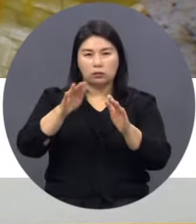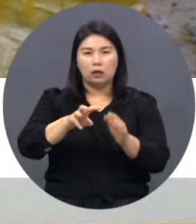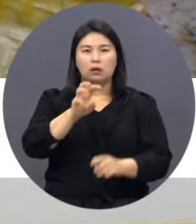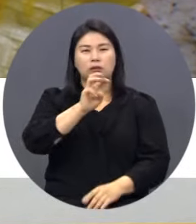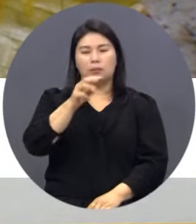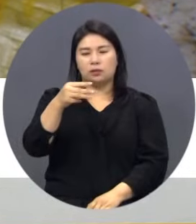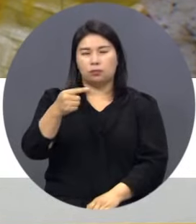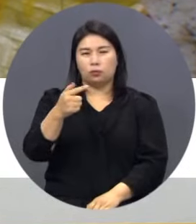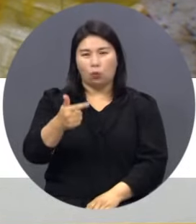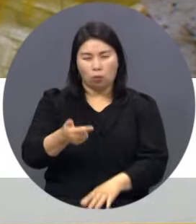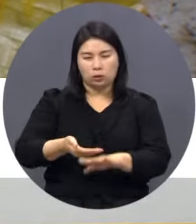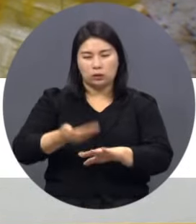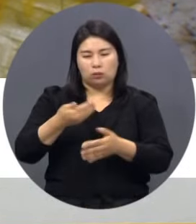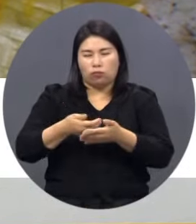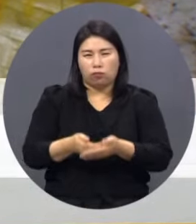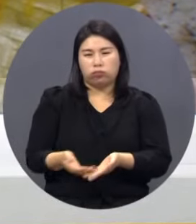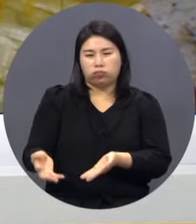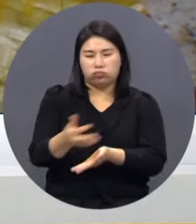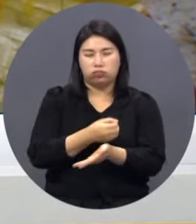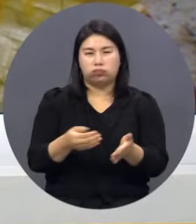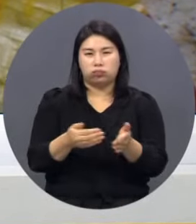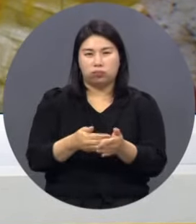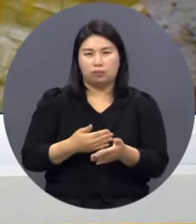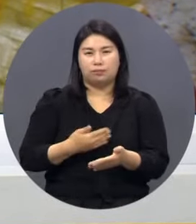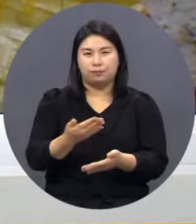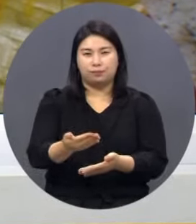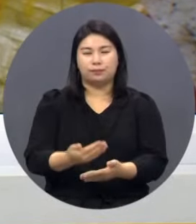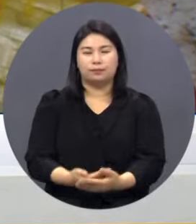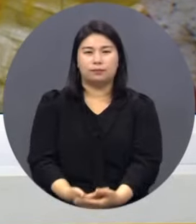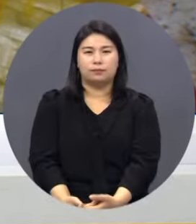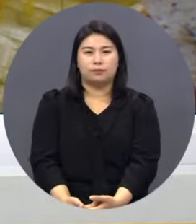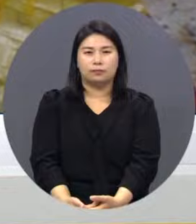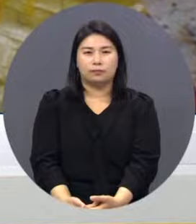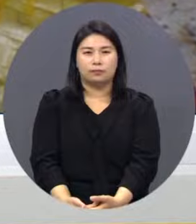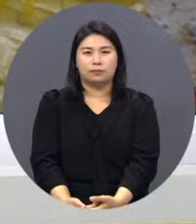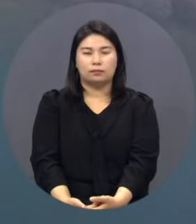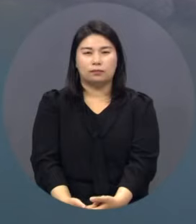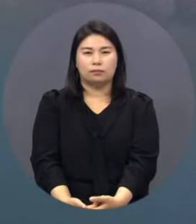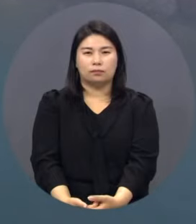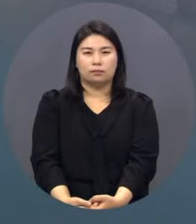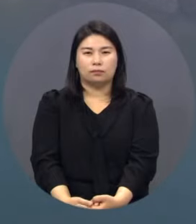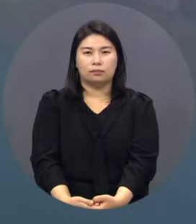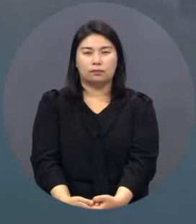해양 쓰레기가 수거됐다고 합니다. 이소영 기자의 보도입니다.